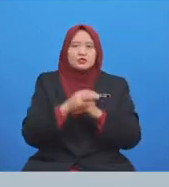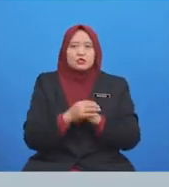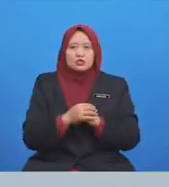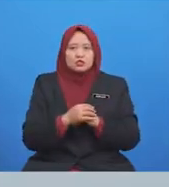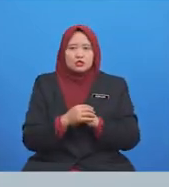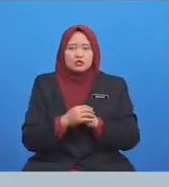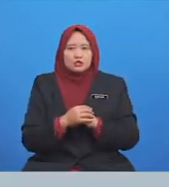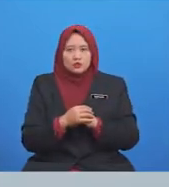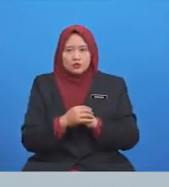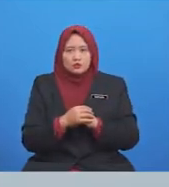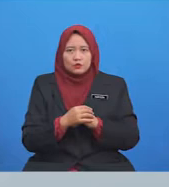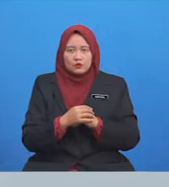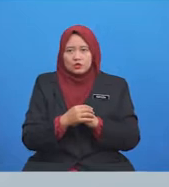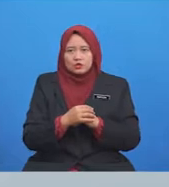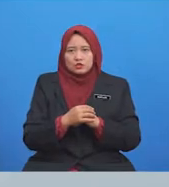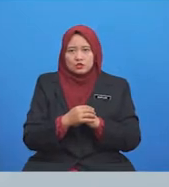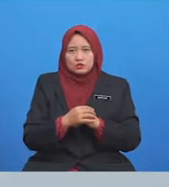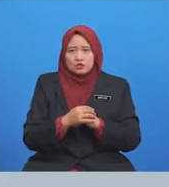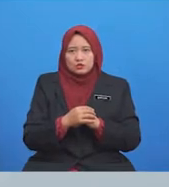pada titik ketangenan Q?